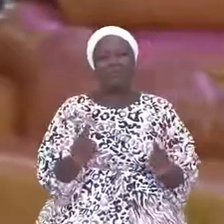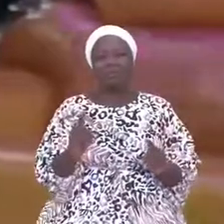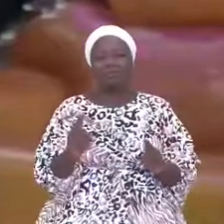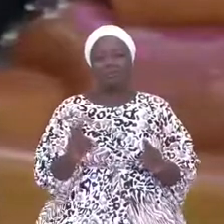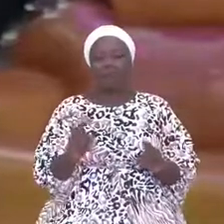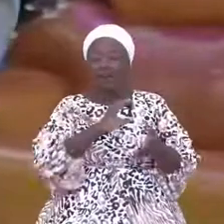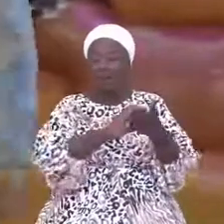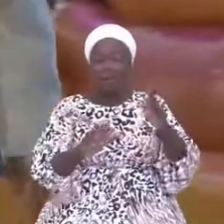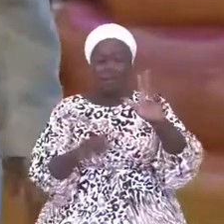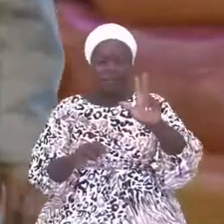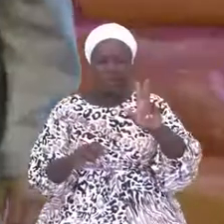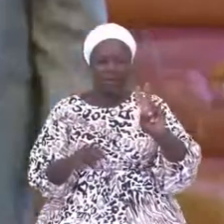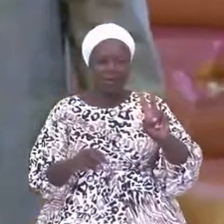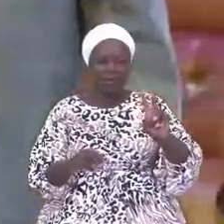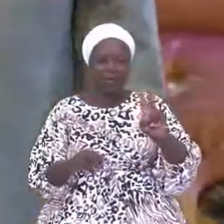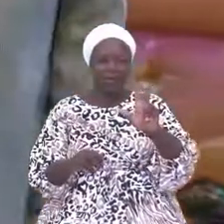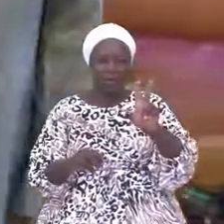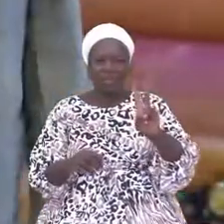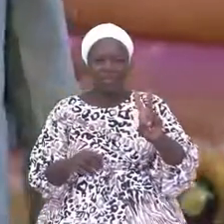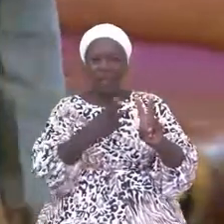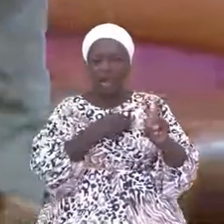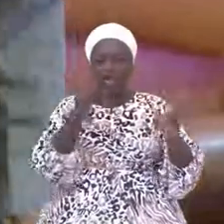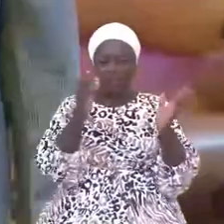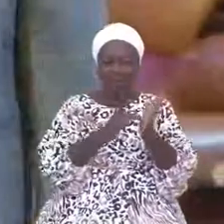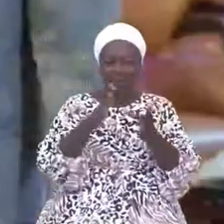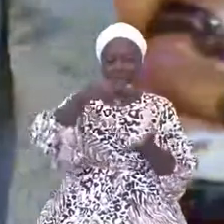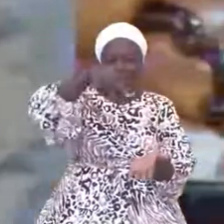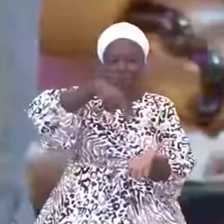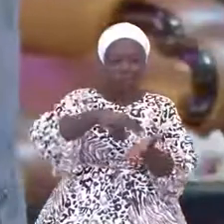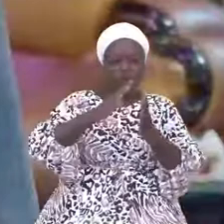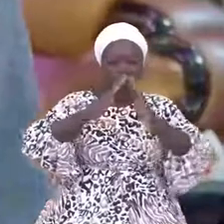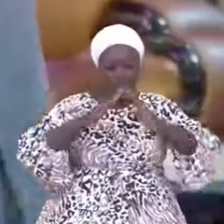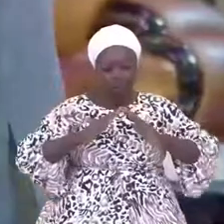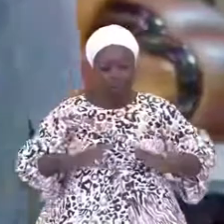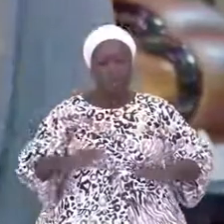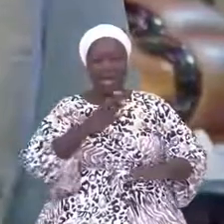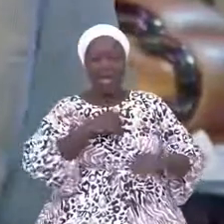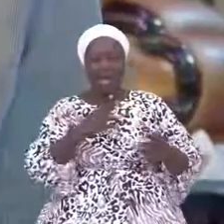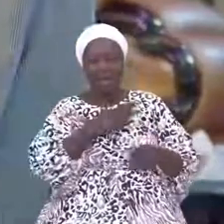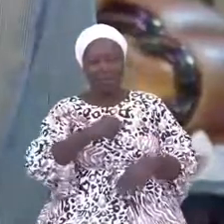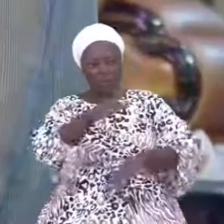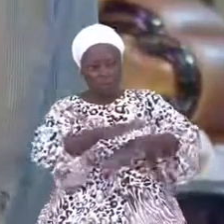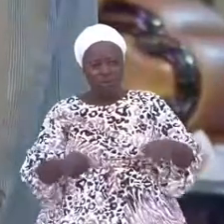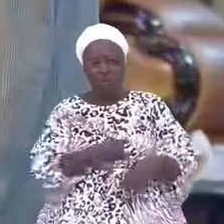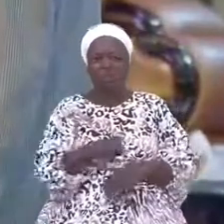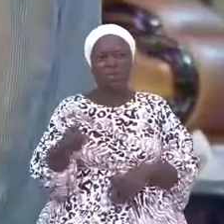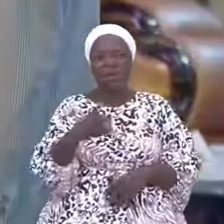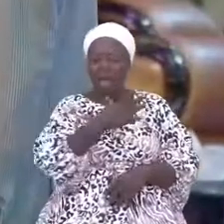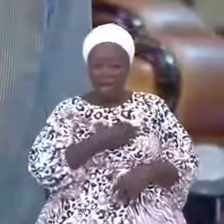de David. Verset 32. On nous dit dans le verset 32, Jésus